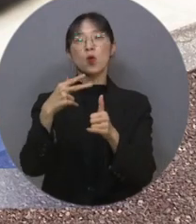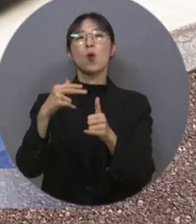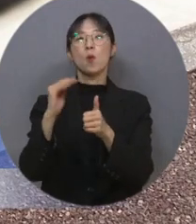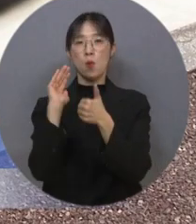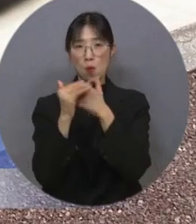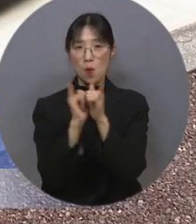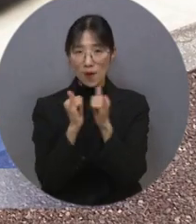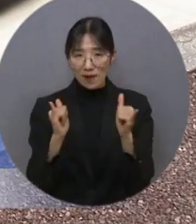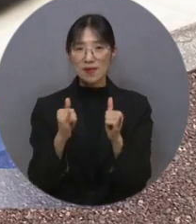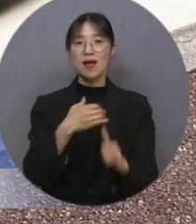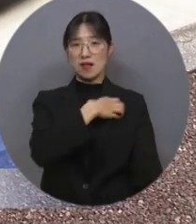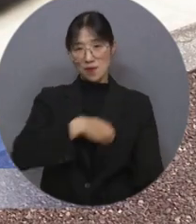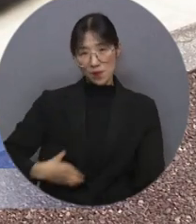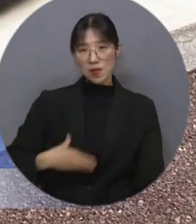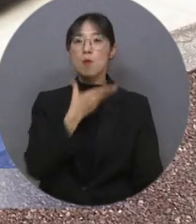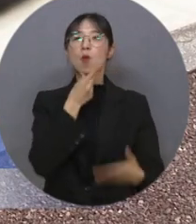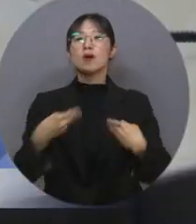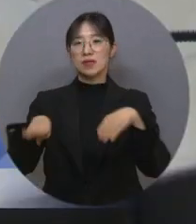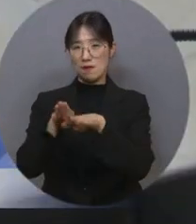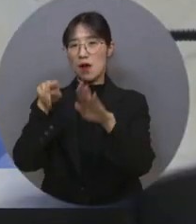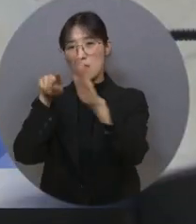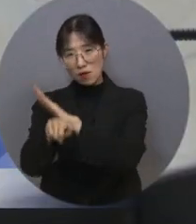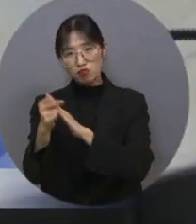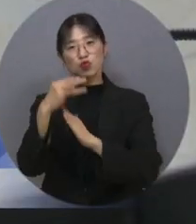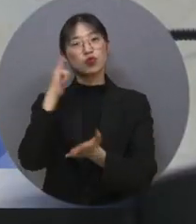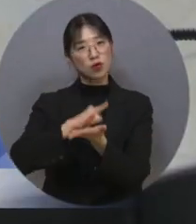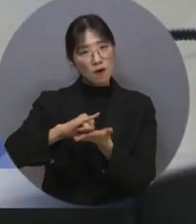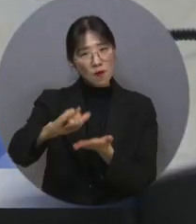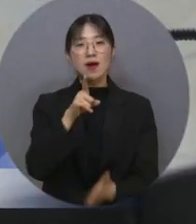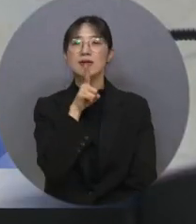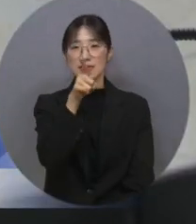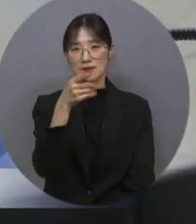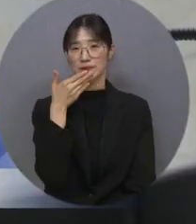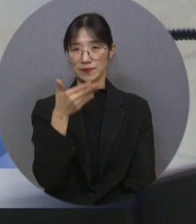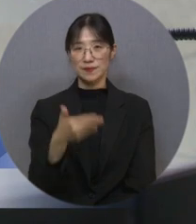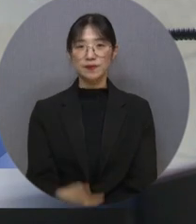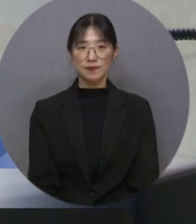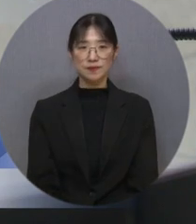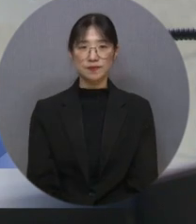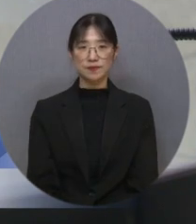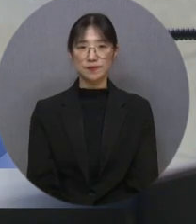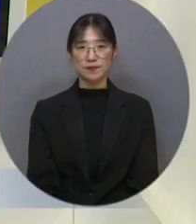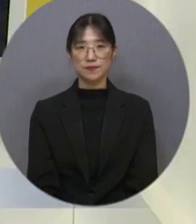행정복지센터나 복지관 등의 방문 또는 전화로 신청할 수 있다고 설명했습니다